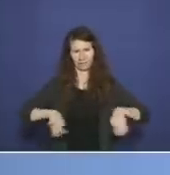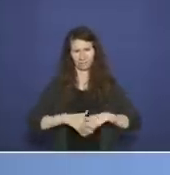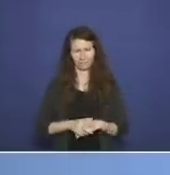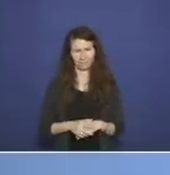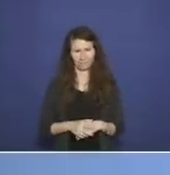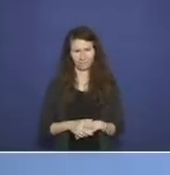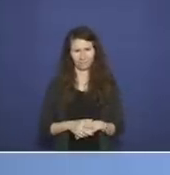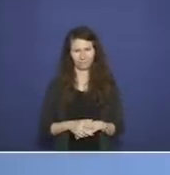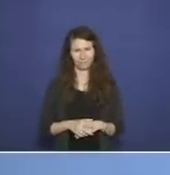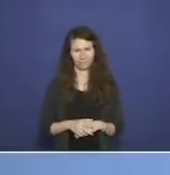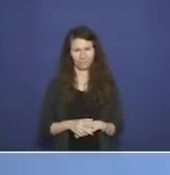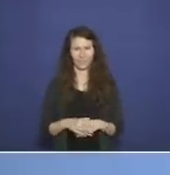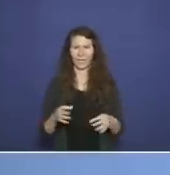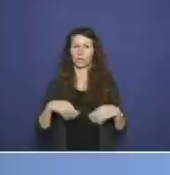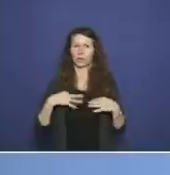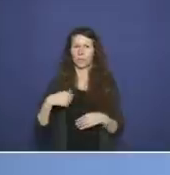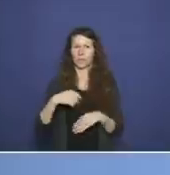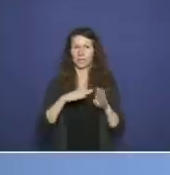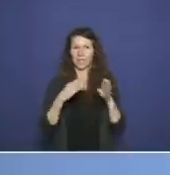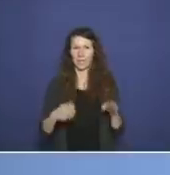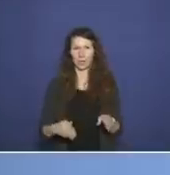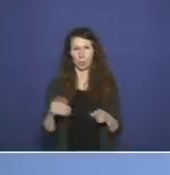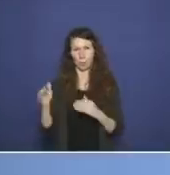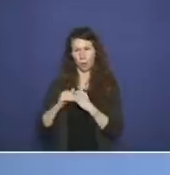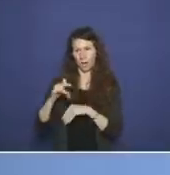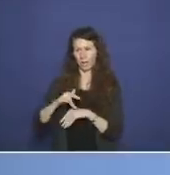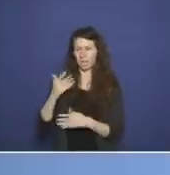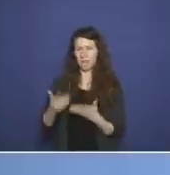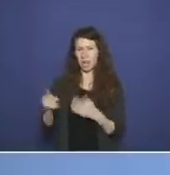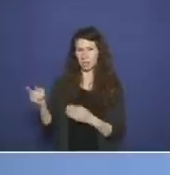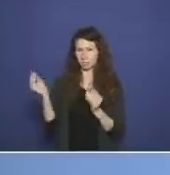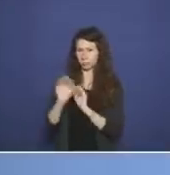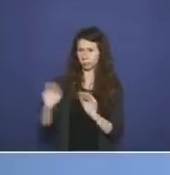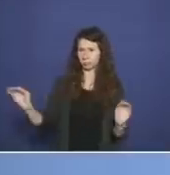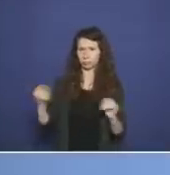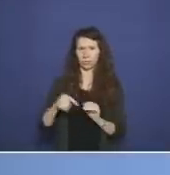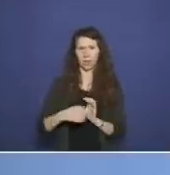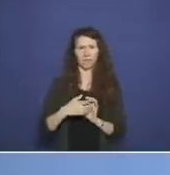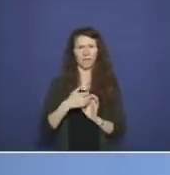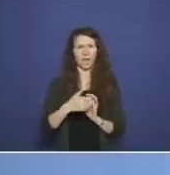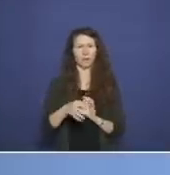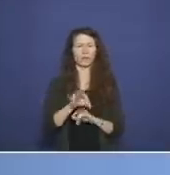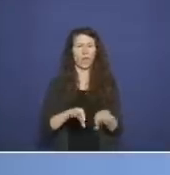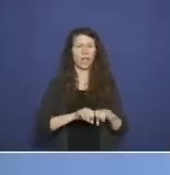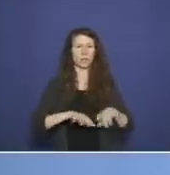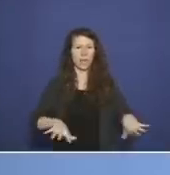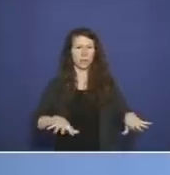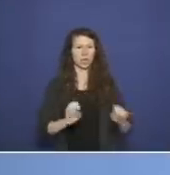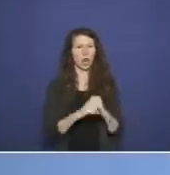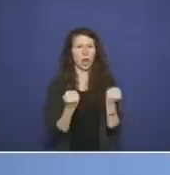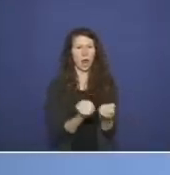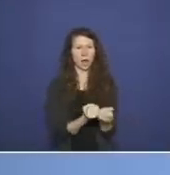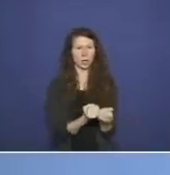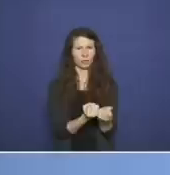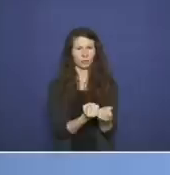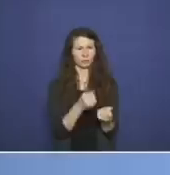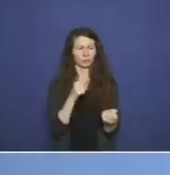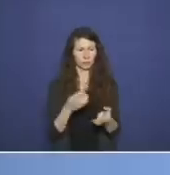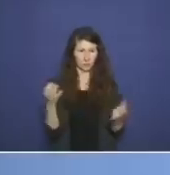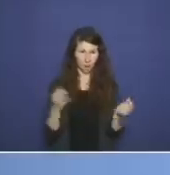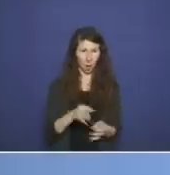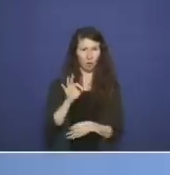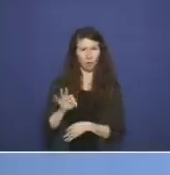dem Gesundheitsministerium könnte vielleicht vortragen, wofür die Verlängerung der epidemischen Lage alles notwendig ist,